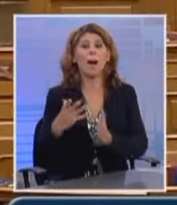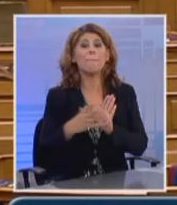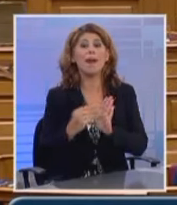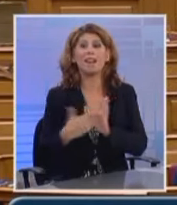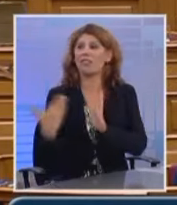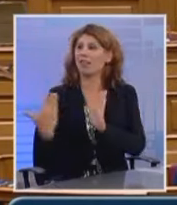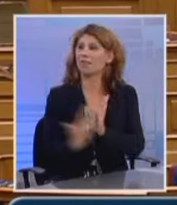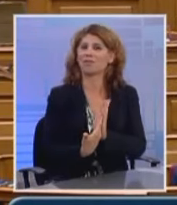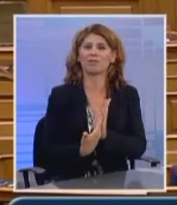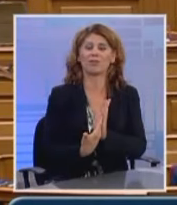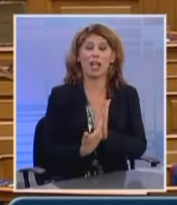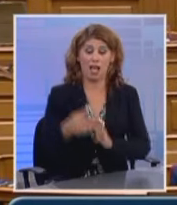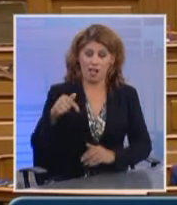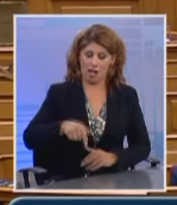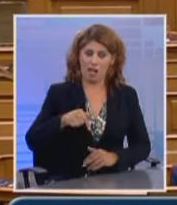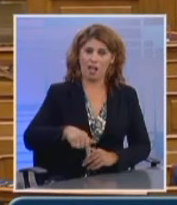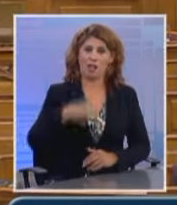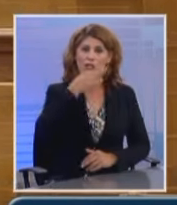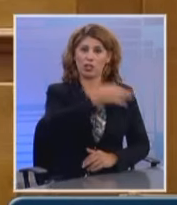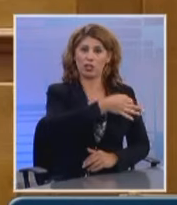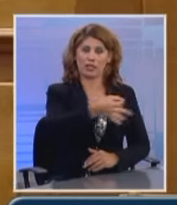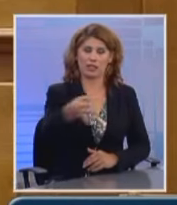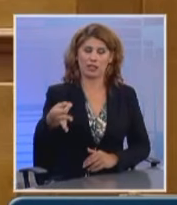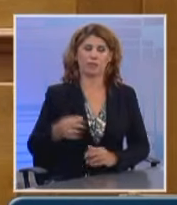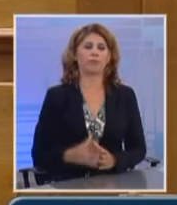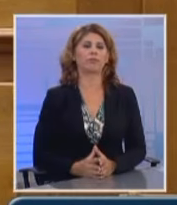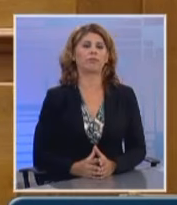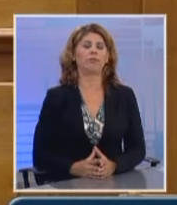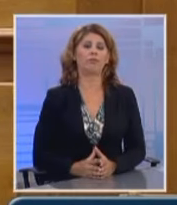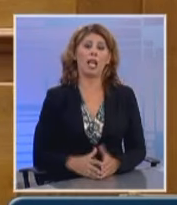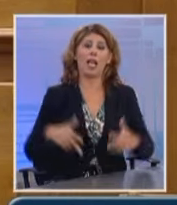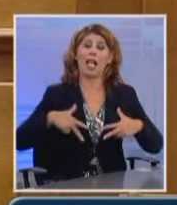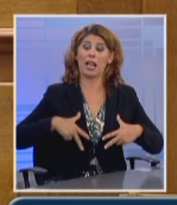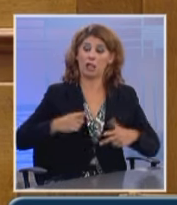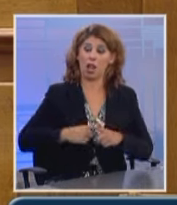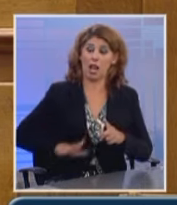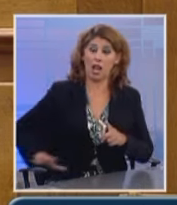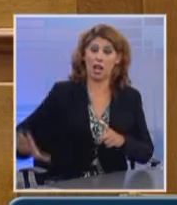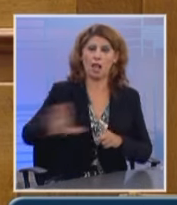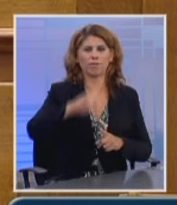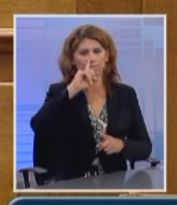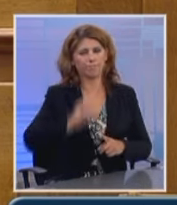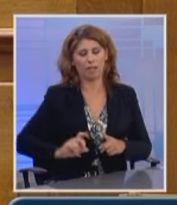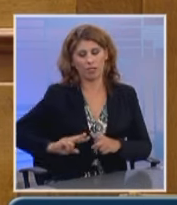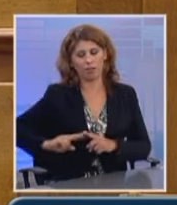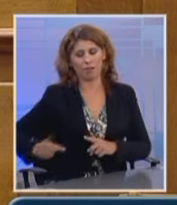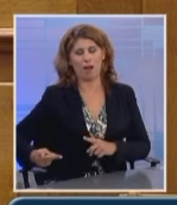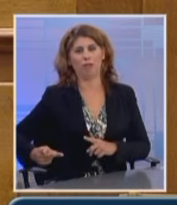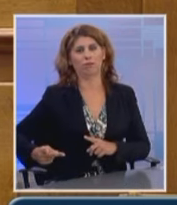Σας λέω από εδώ, σήμερα, πως η ελληνική πολιτεία οφείλει να είναι δίπλα σας και θα είναι δίπλα